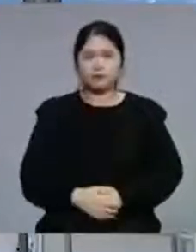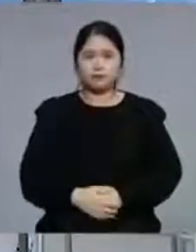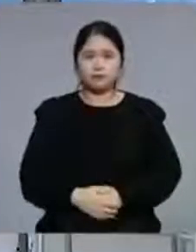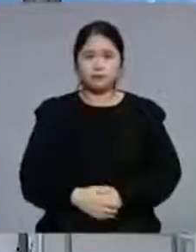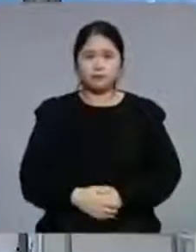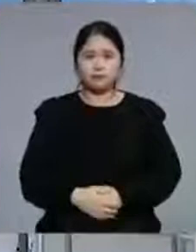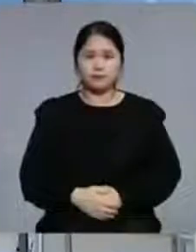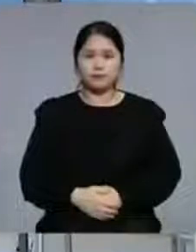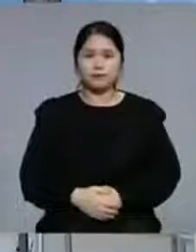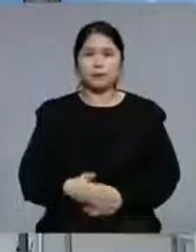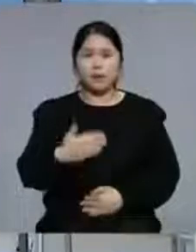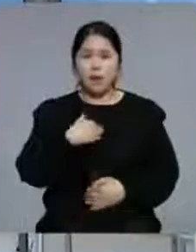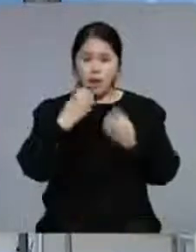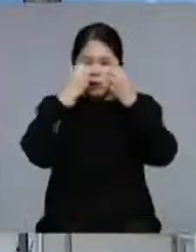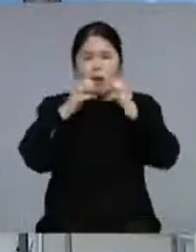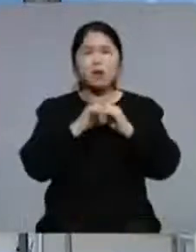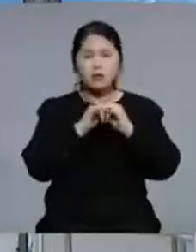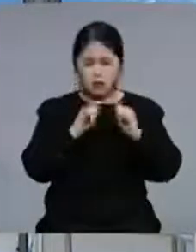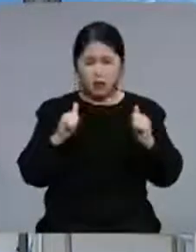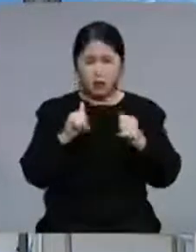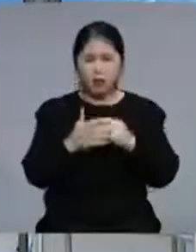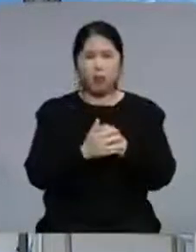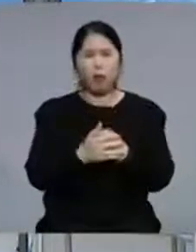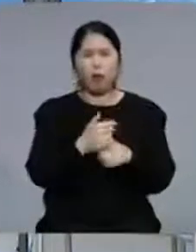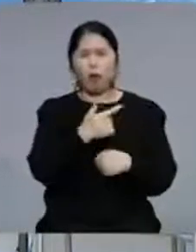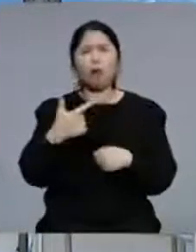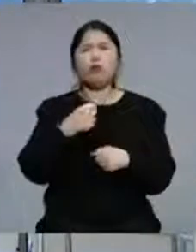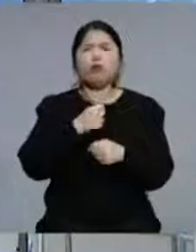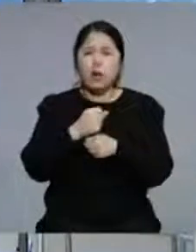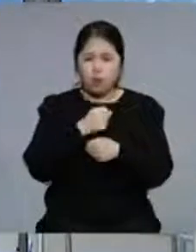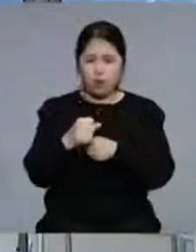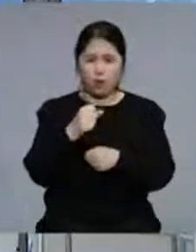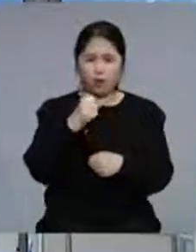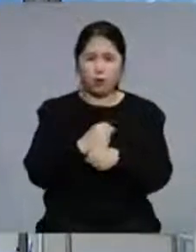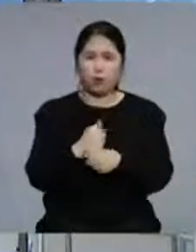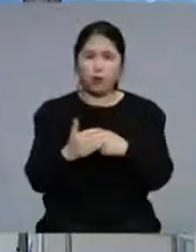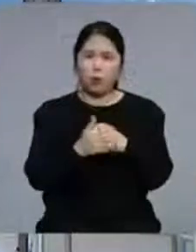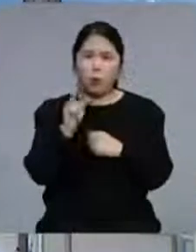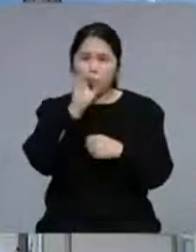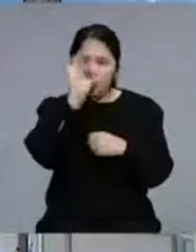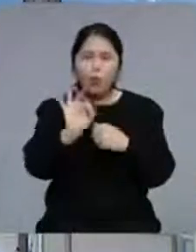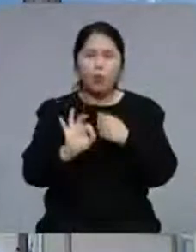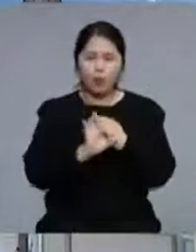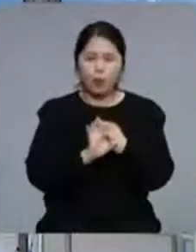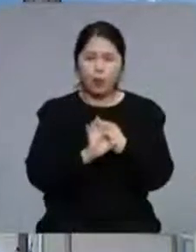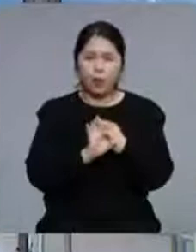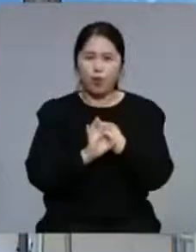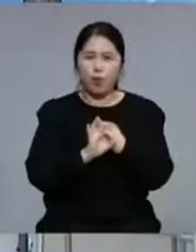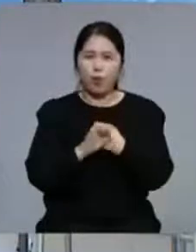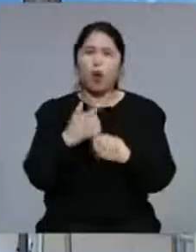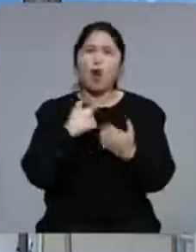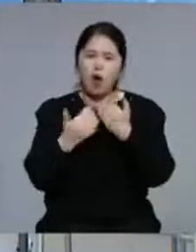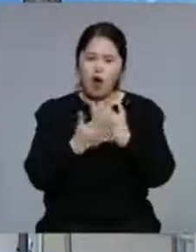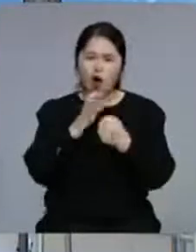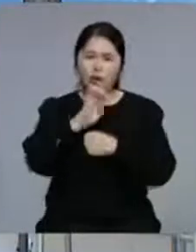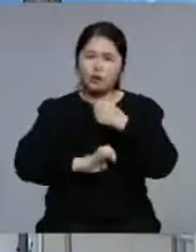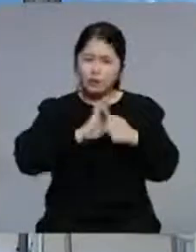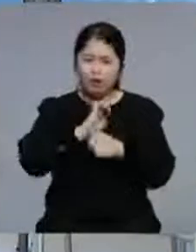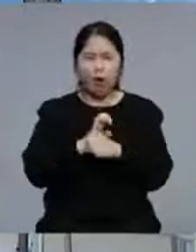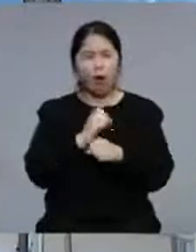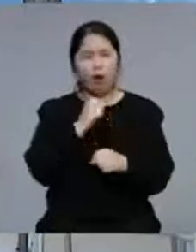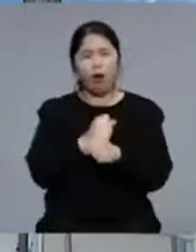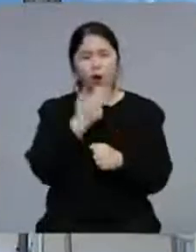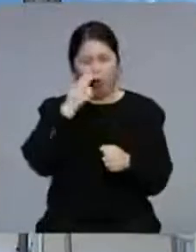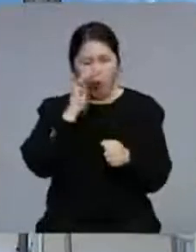신인으로서 참 너무 당황했고 너무 좀 어떻게 보면 정당 생활 40년 한 게 좀 억울한 생각도